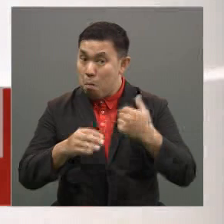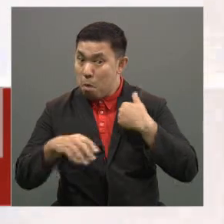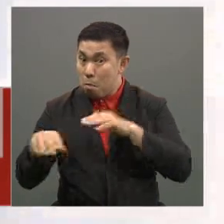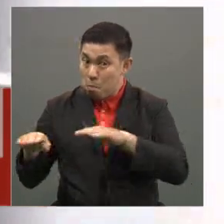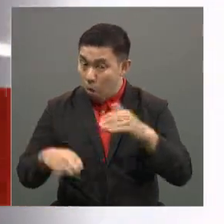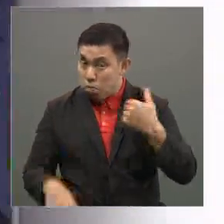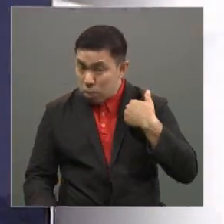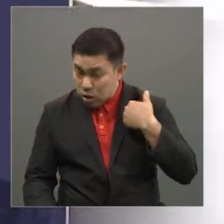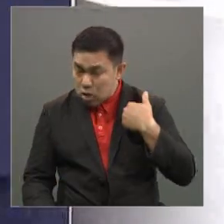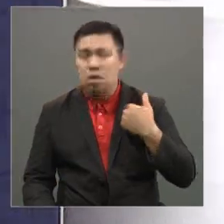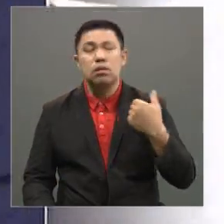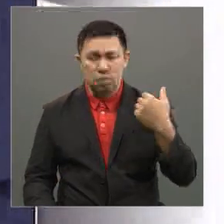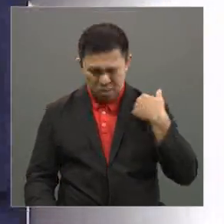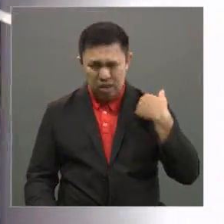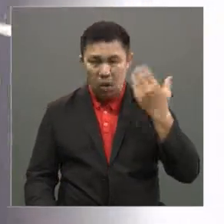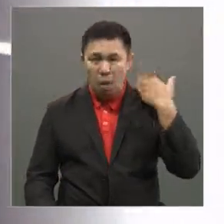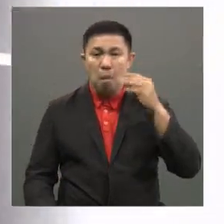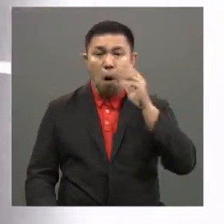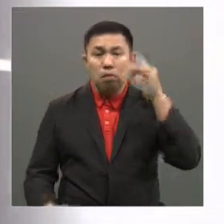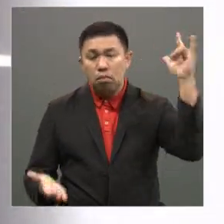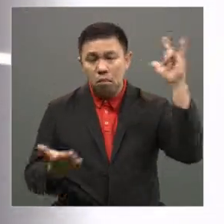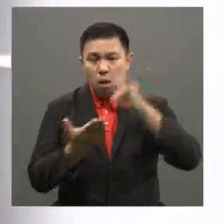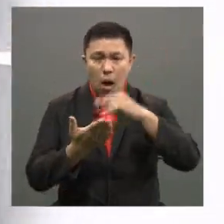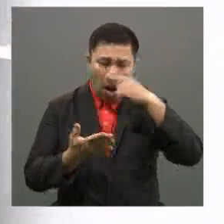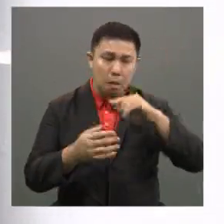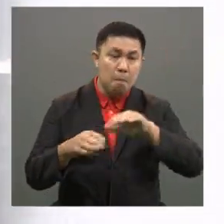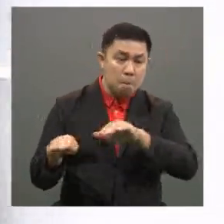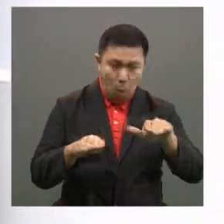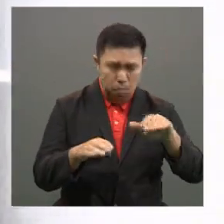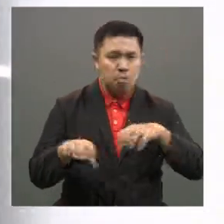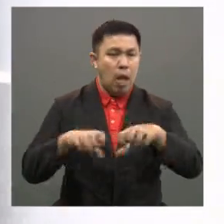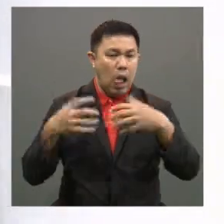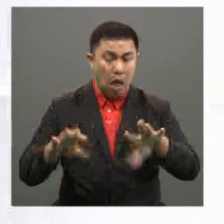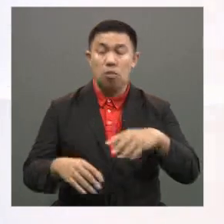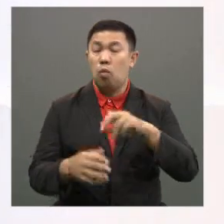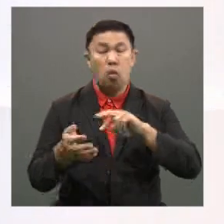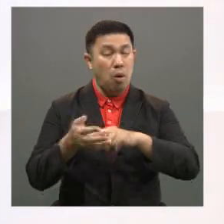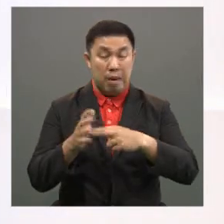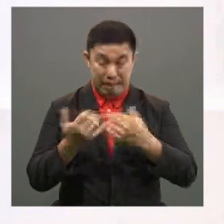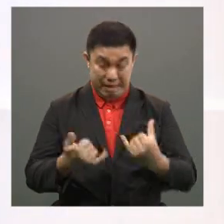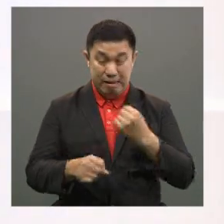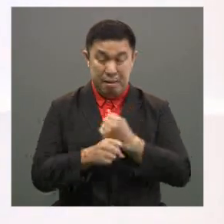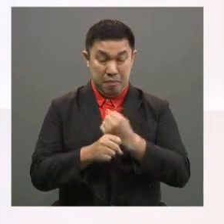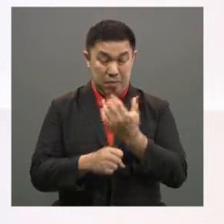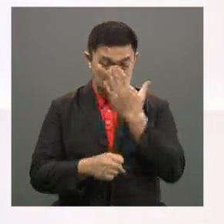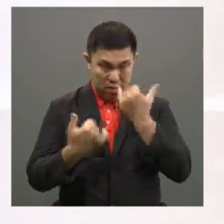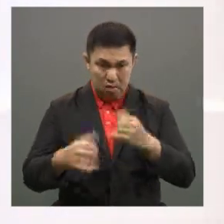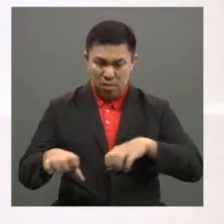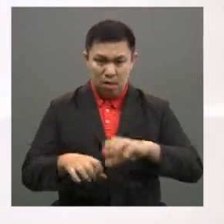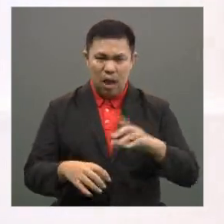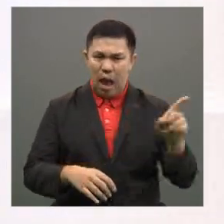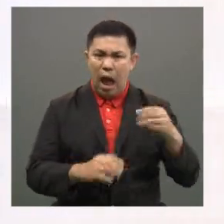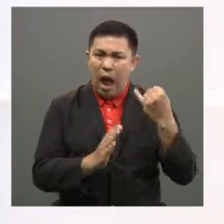ะคะแล้วก็จริงๆเนี่ยเตรียมมาตั้งแต่คุณพ่อกลับมาถึงไทยแล้วไม่ใช่มาเพิ่งเตรียมนะคะส่วนที่อัยการจะอายัดตัวในคดีมาต